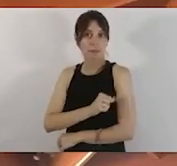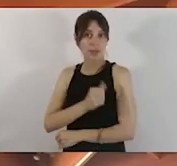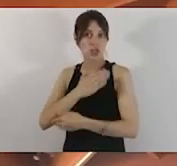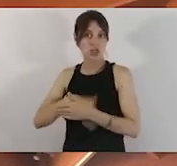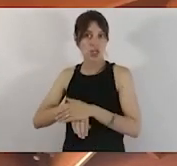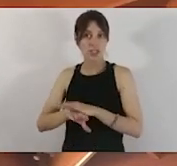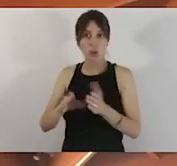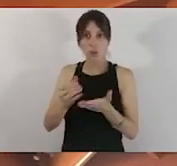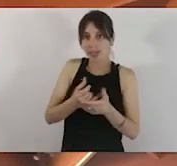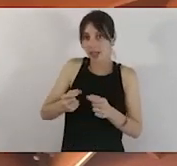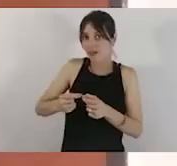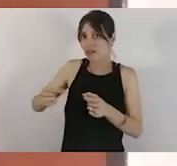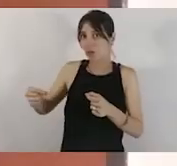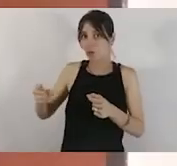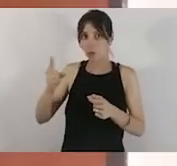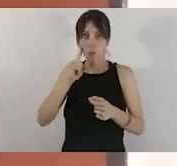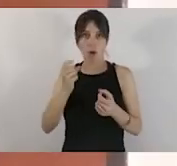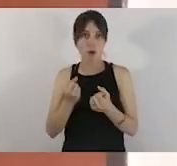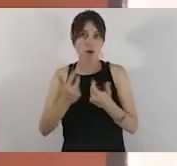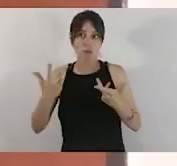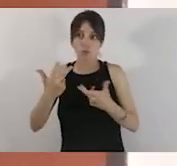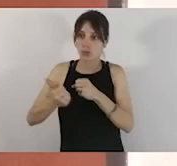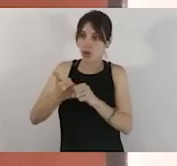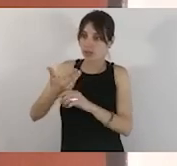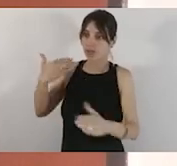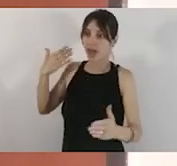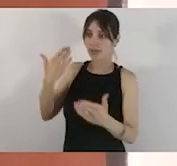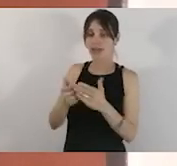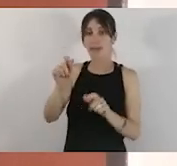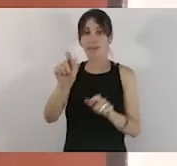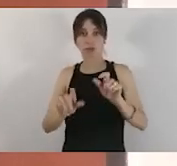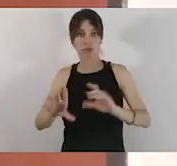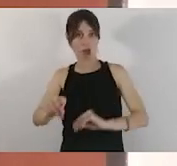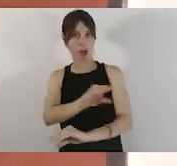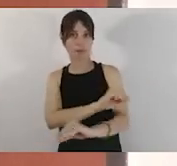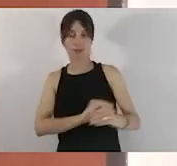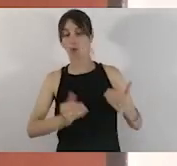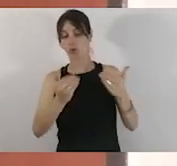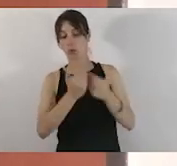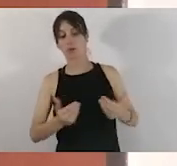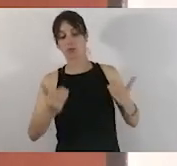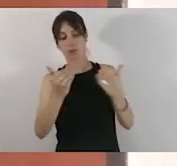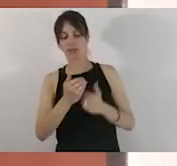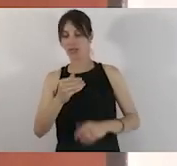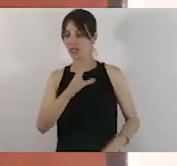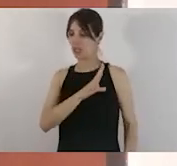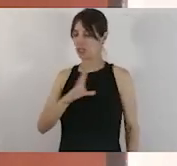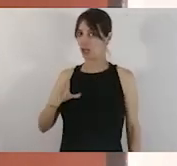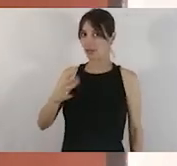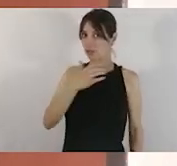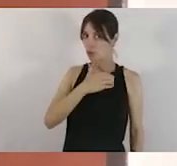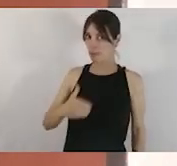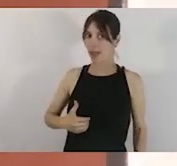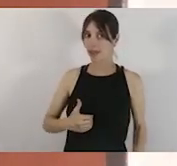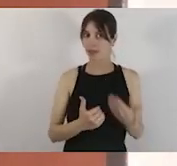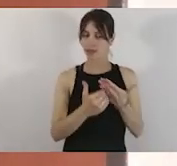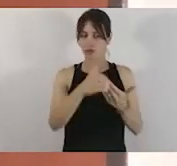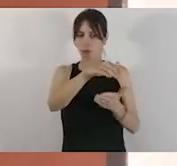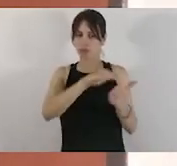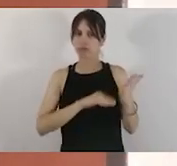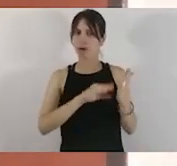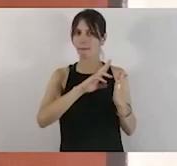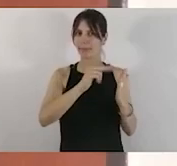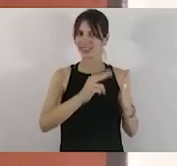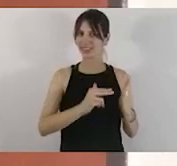que ça fait des années que les riverains le demandent, et je vous avais remise, madame la maire, une pétition de plus de 65 ou 100